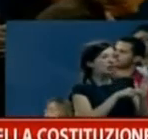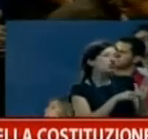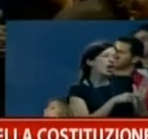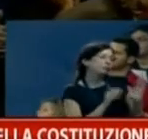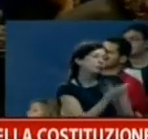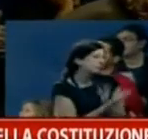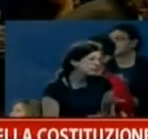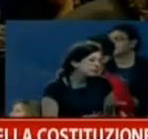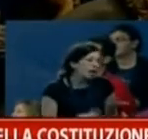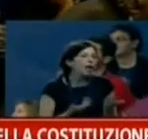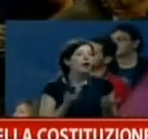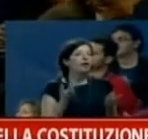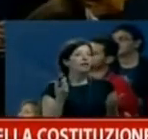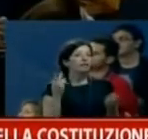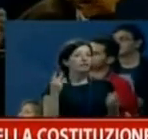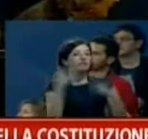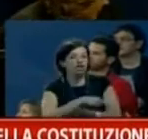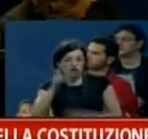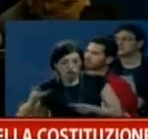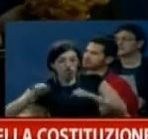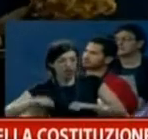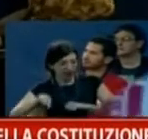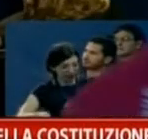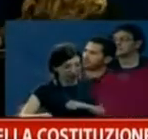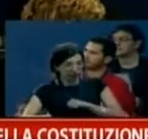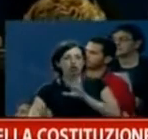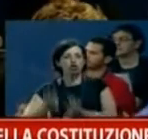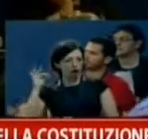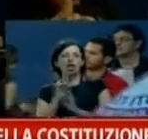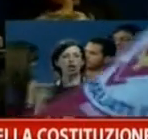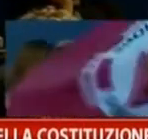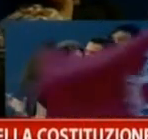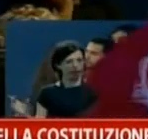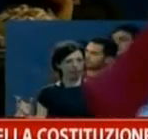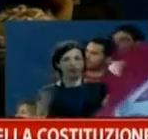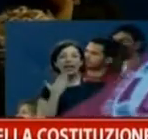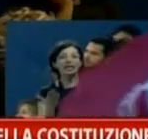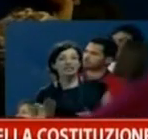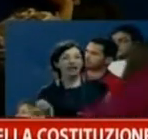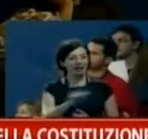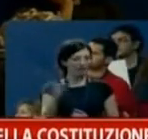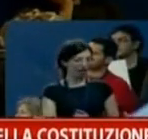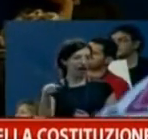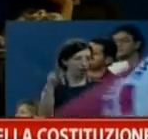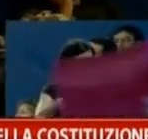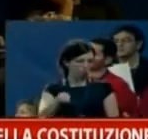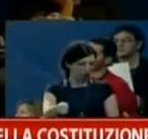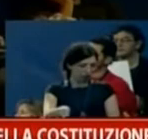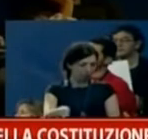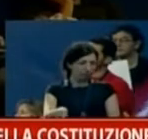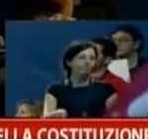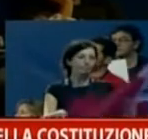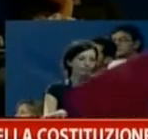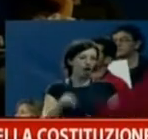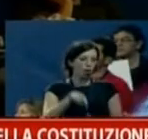esprimersi liberamente attraverso la richiesta di un referendum. Questi non sono dettagli tecnici, sono dei passaggi che